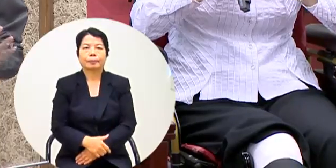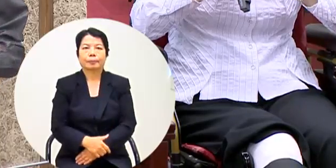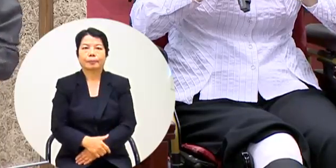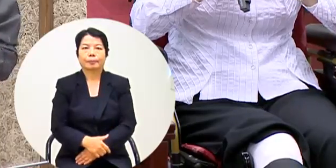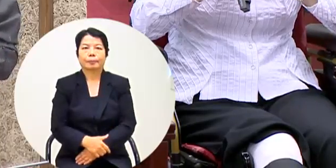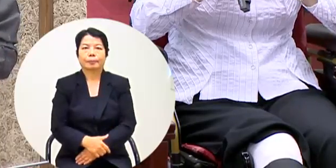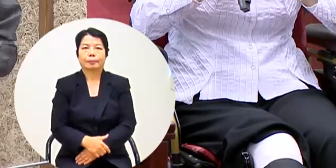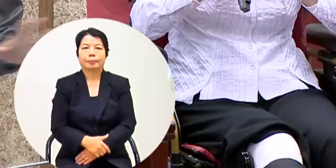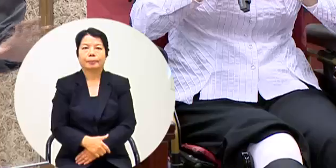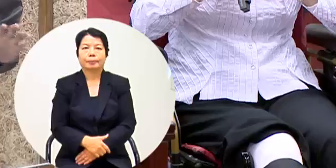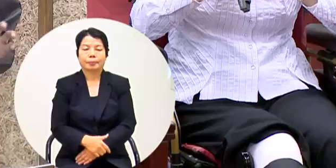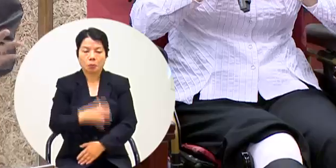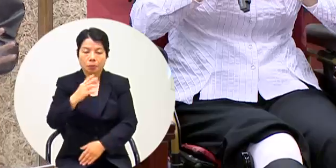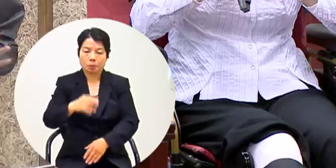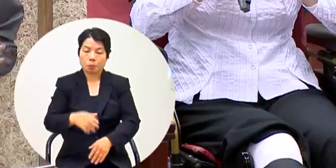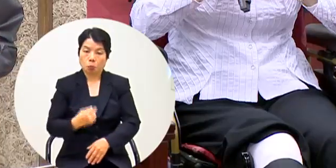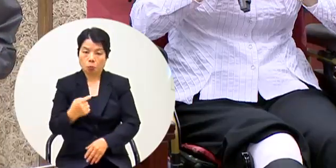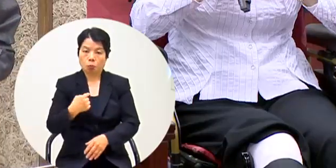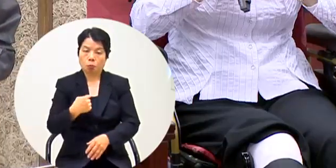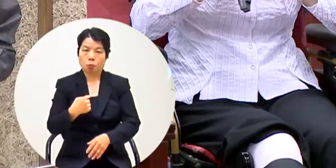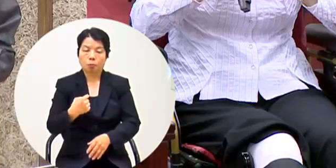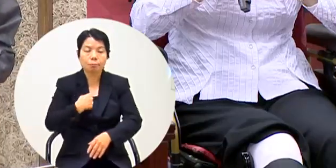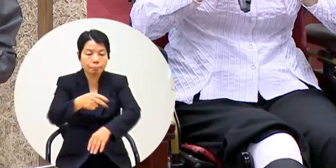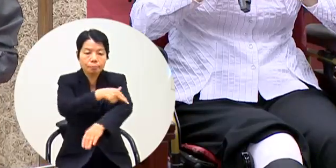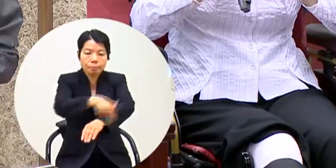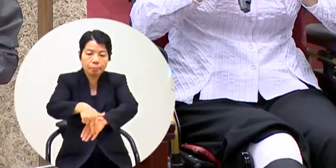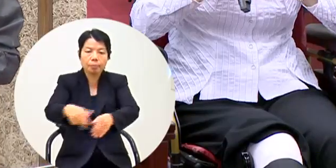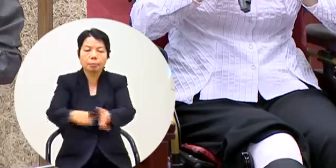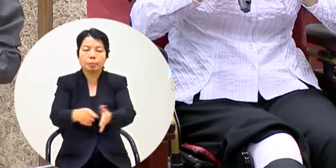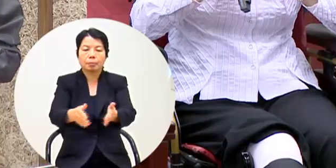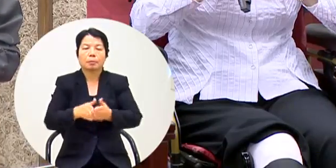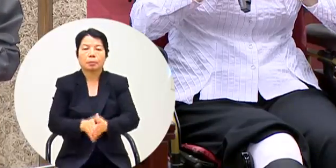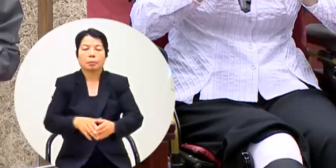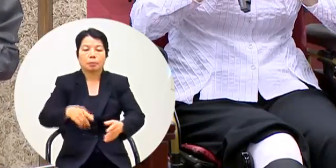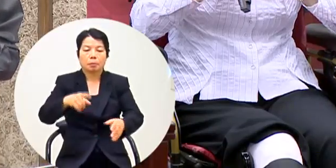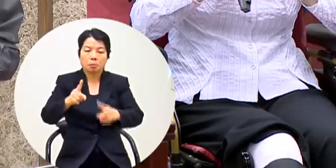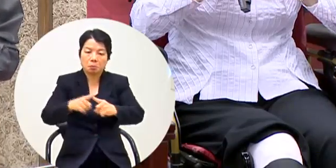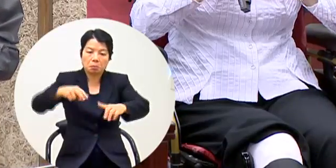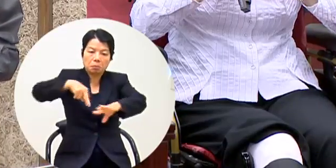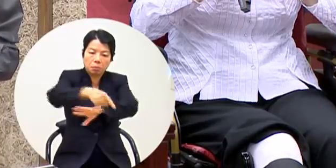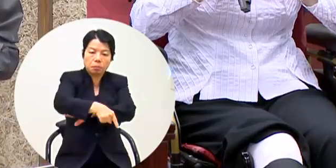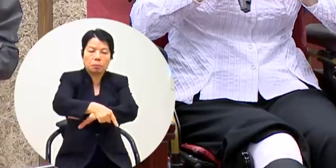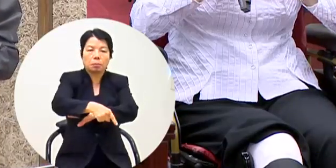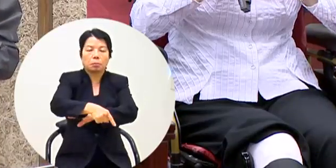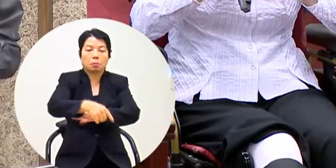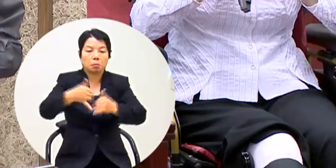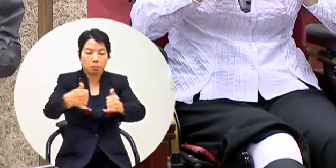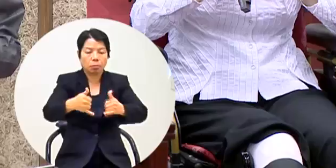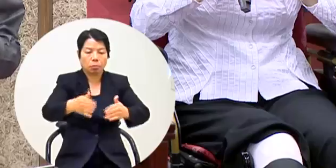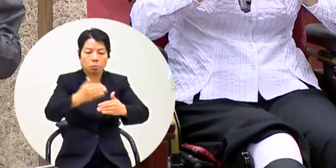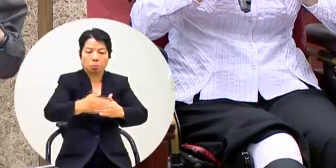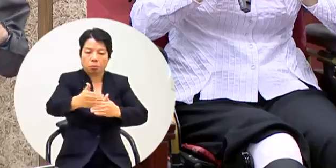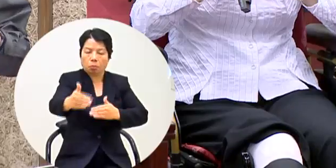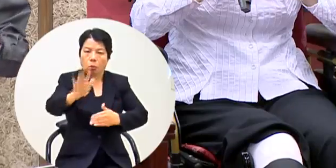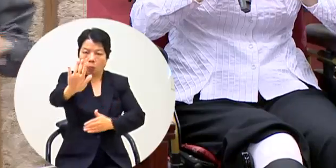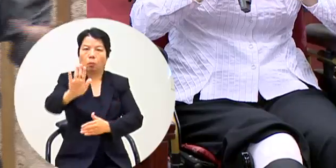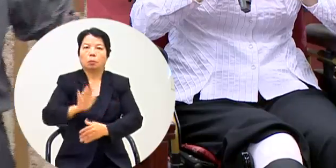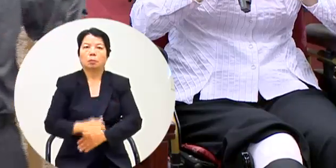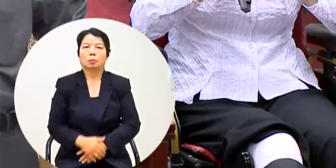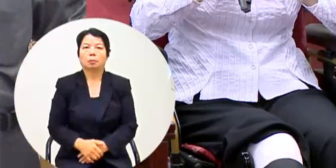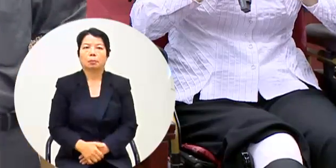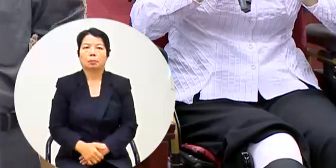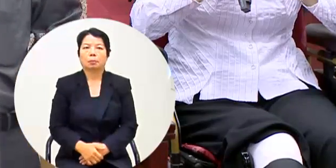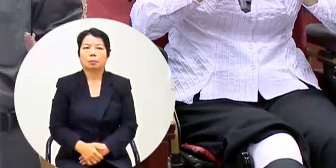候都有一段人行道中间一定会有斜坡道。那刚才林远在讲更深入，就是说希望能够在可能